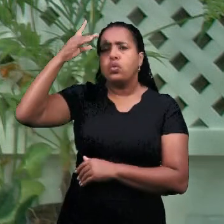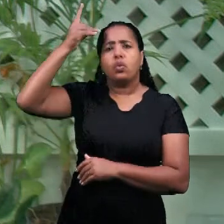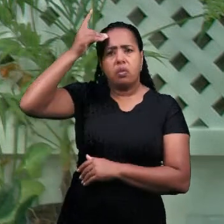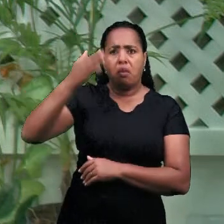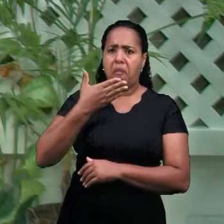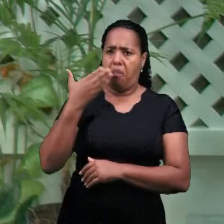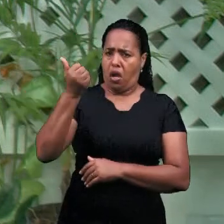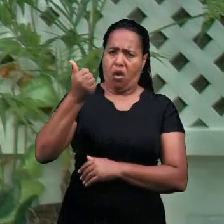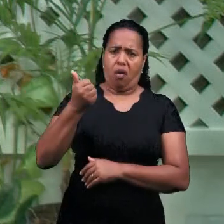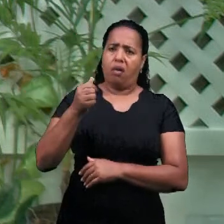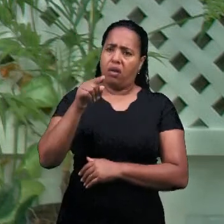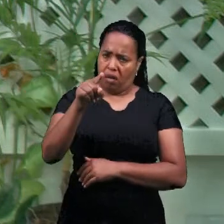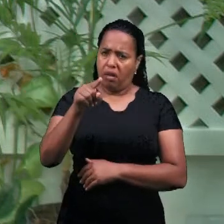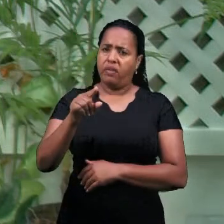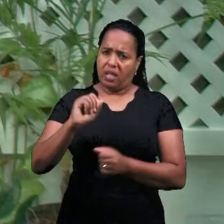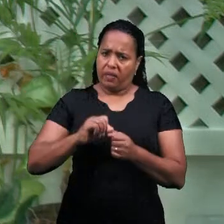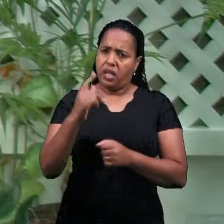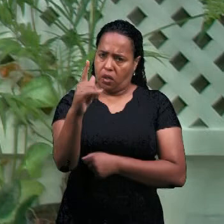chose que vous allez faire.